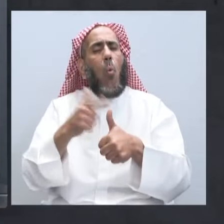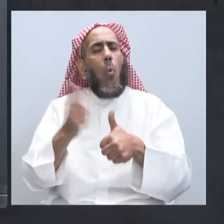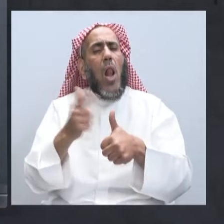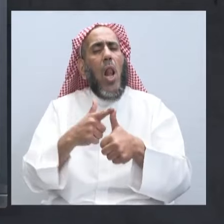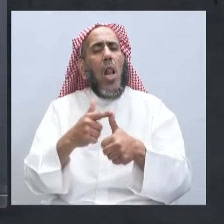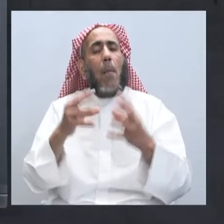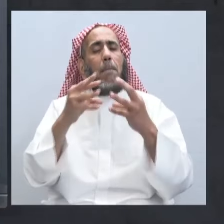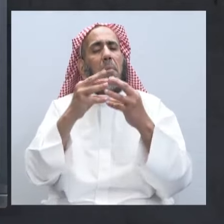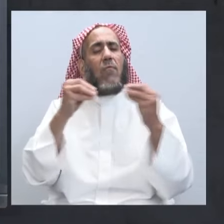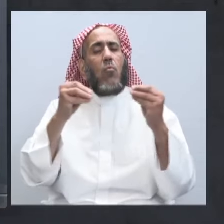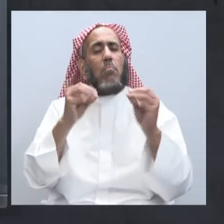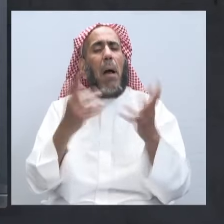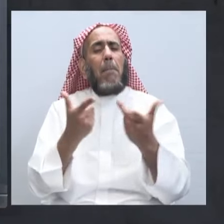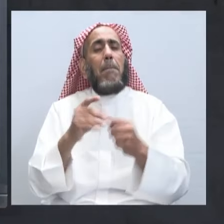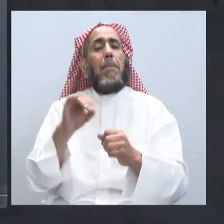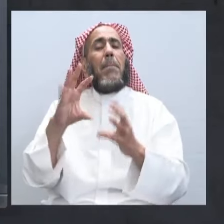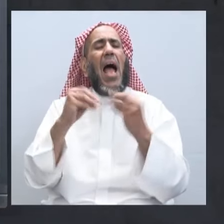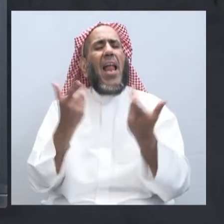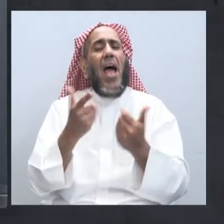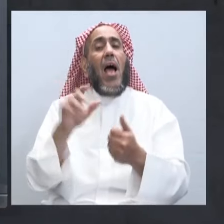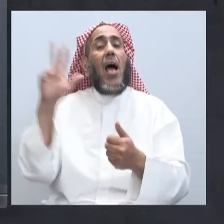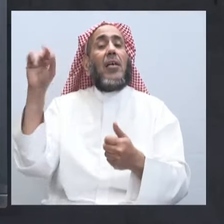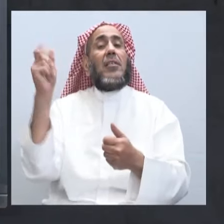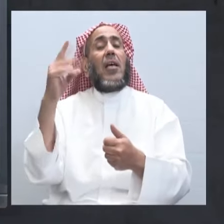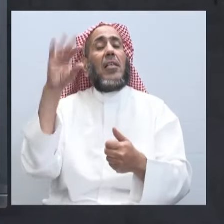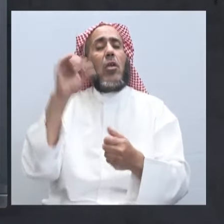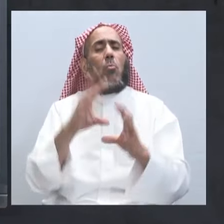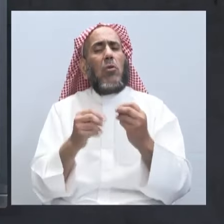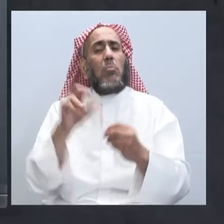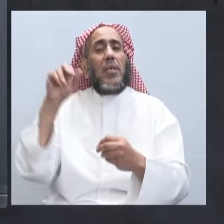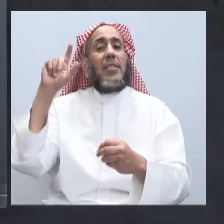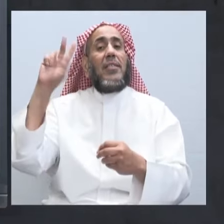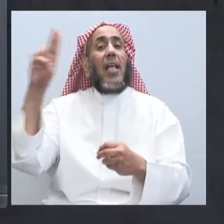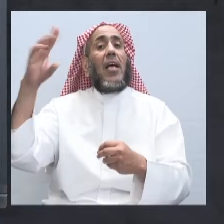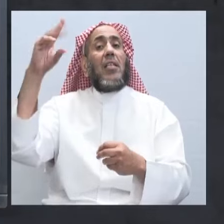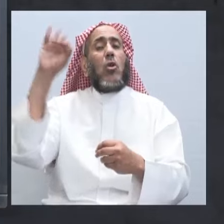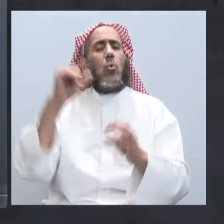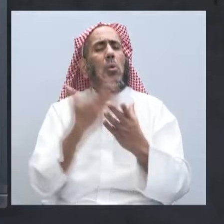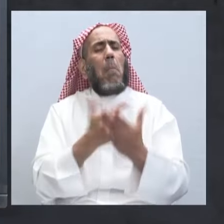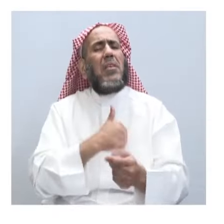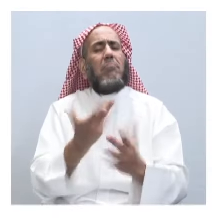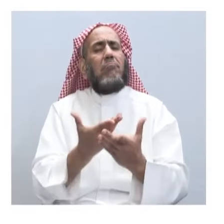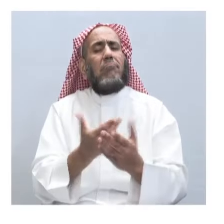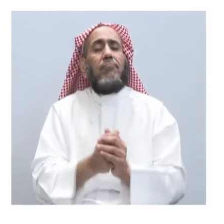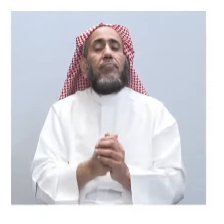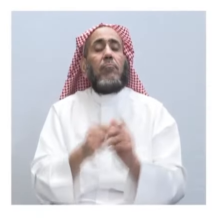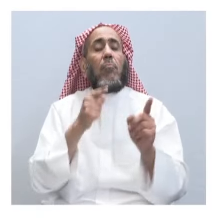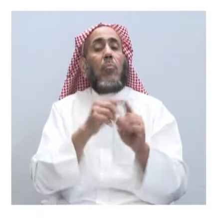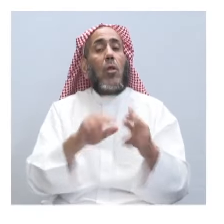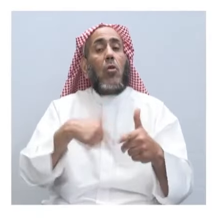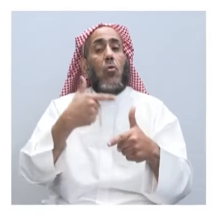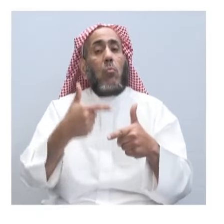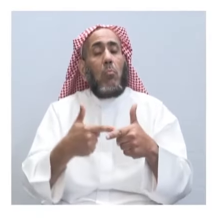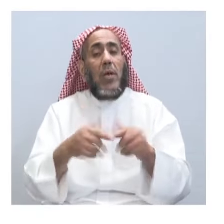نبدا بالتعريف نعرف ما معنى التطير ولماذا سمي تطيرا ثم ثم